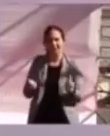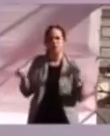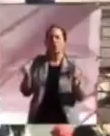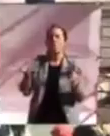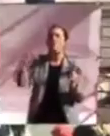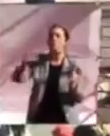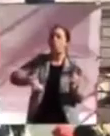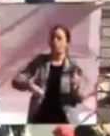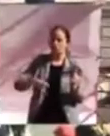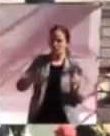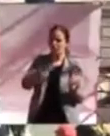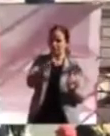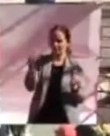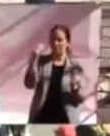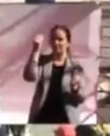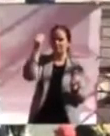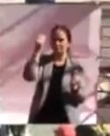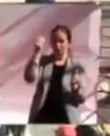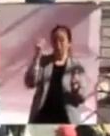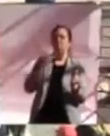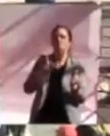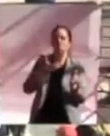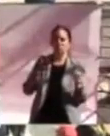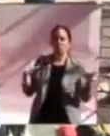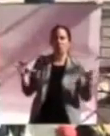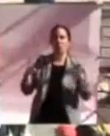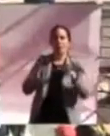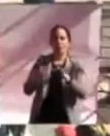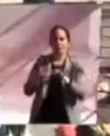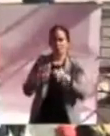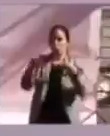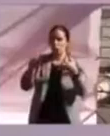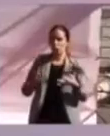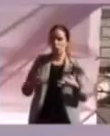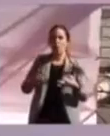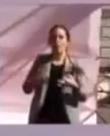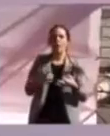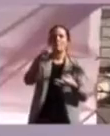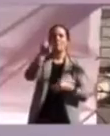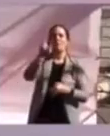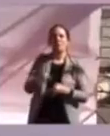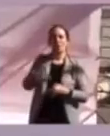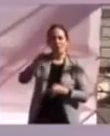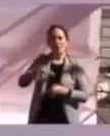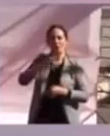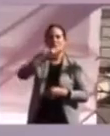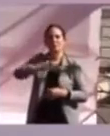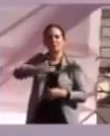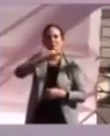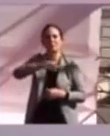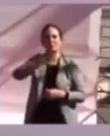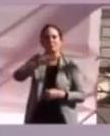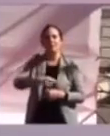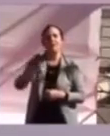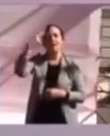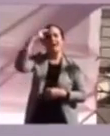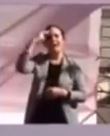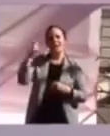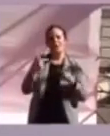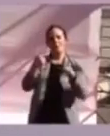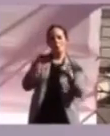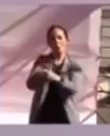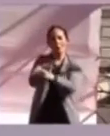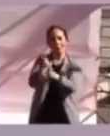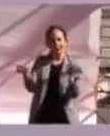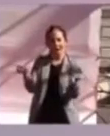collegamento perché la prima persona che qui intervenuta ha ricordato anche un'altra cosa a proposito di circolarità